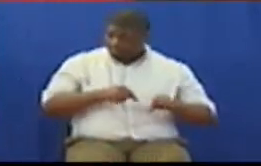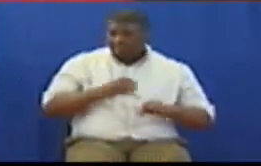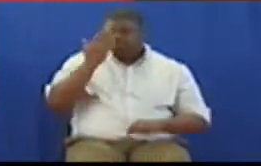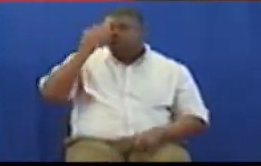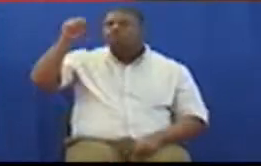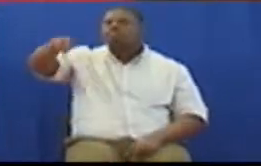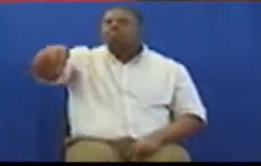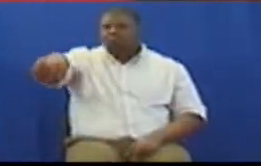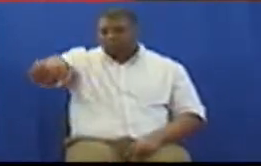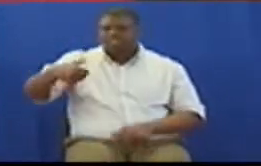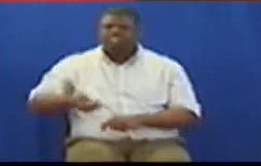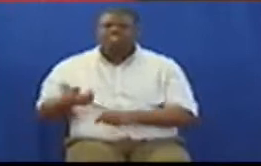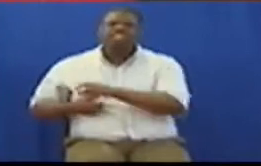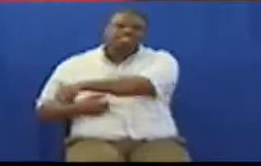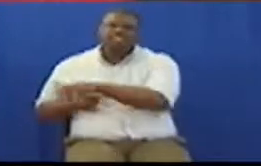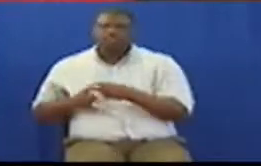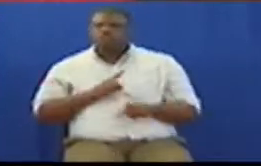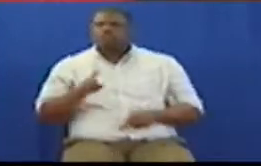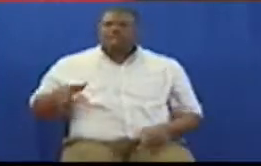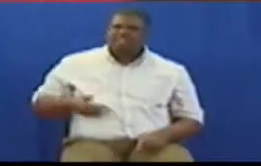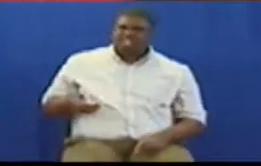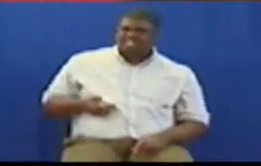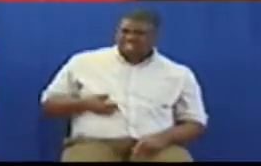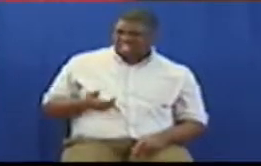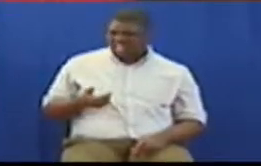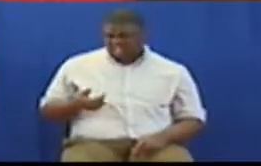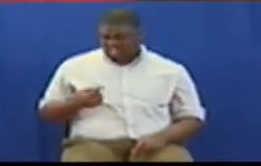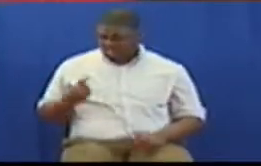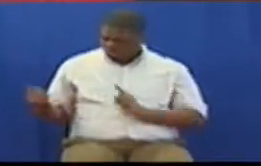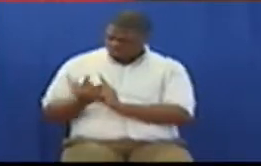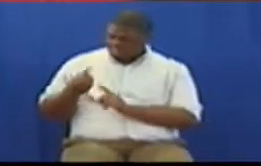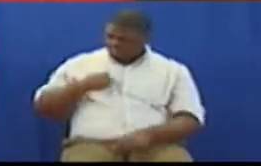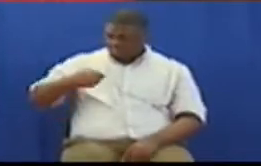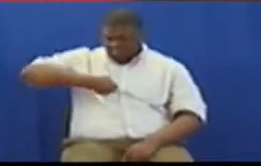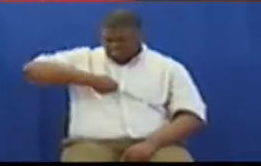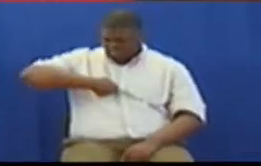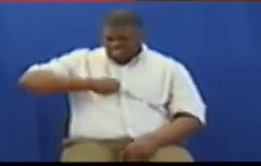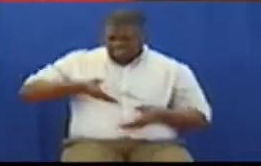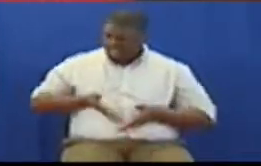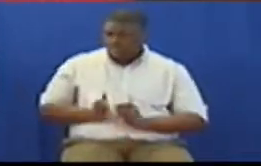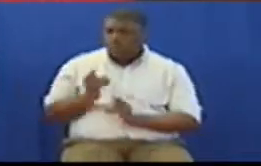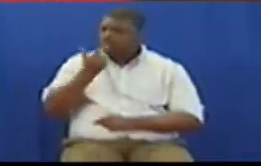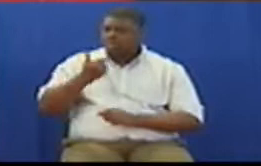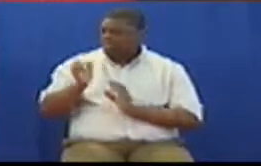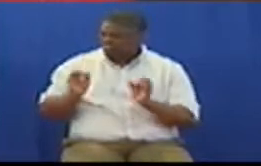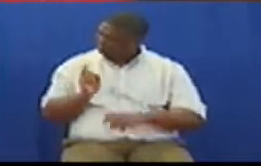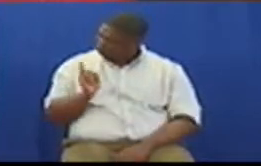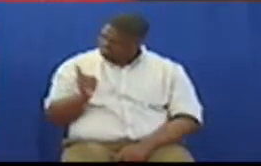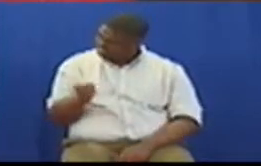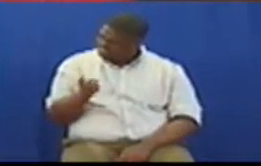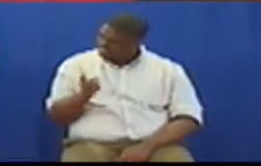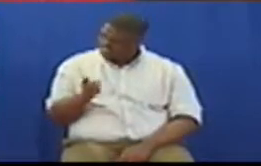officer namkuta kwenye wilaya eti ndiye anasema mimi sio Mtanzania. Kwa hiyo unakuta kwamba hizi ni kero kwa wananchi na kwa upande wa